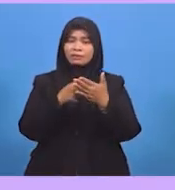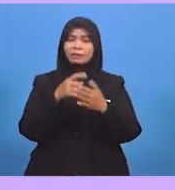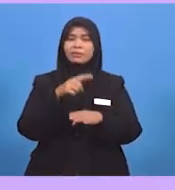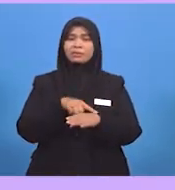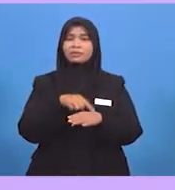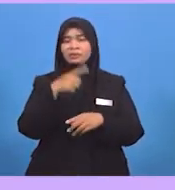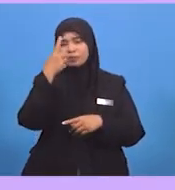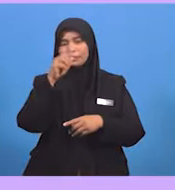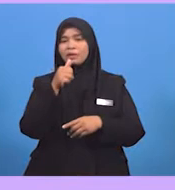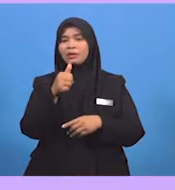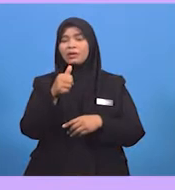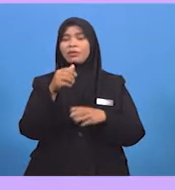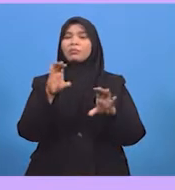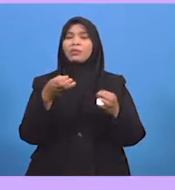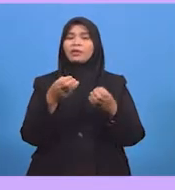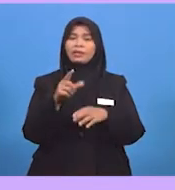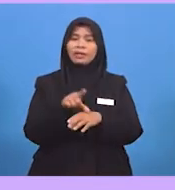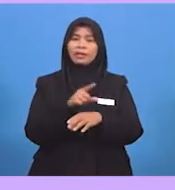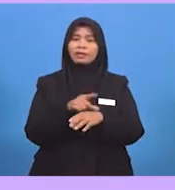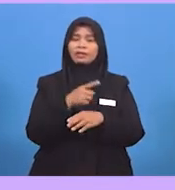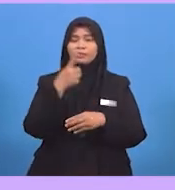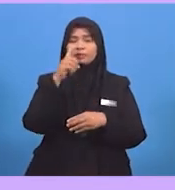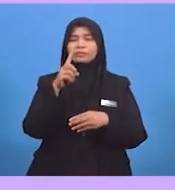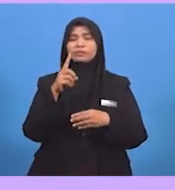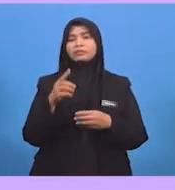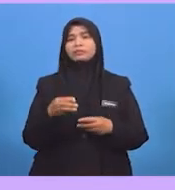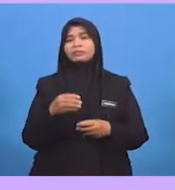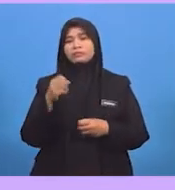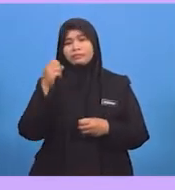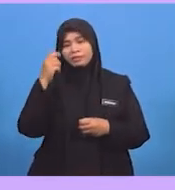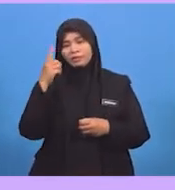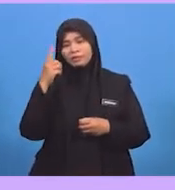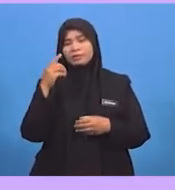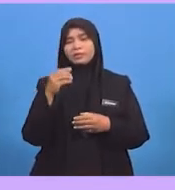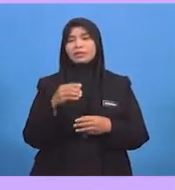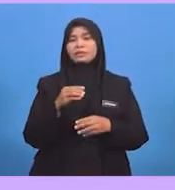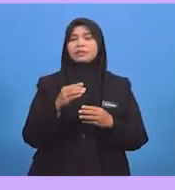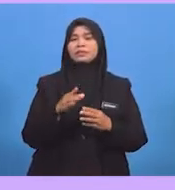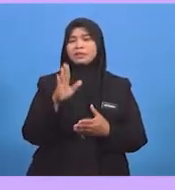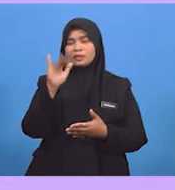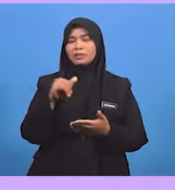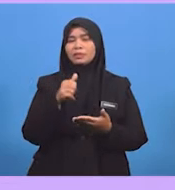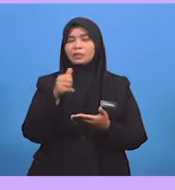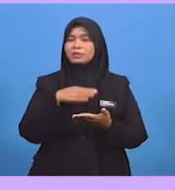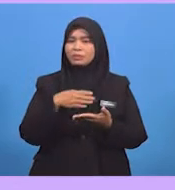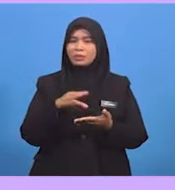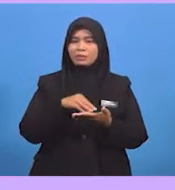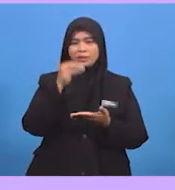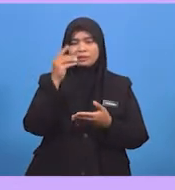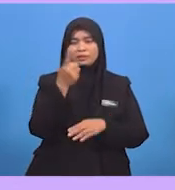Tibalah masa untuk anda membuat beberapa latihan untuk memantapkan kemahiran yang telah anda pelajari hari